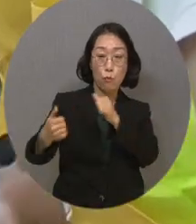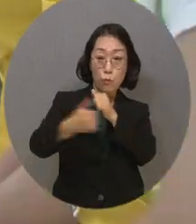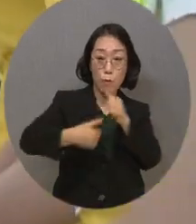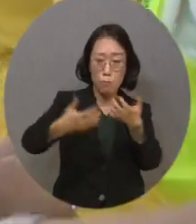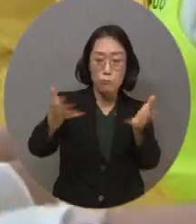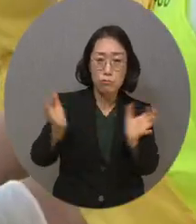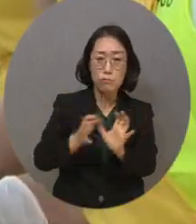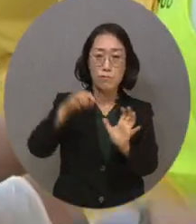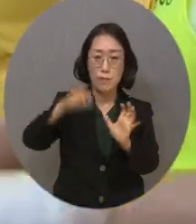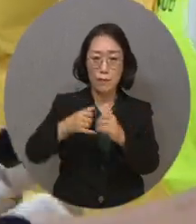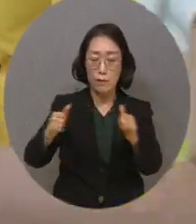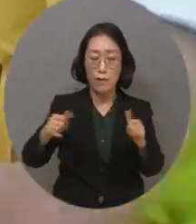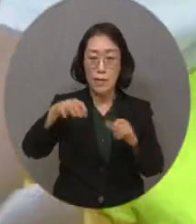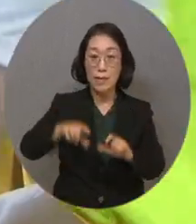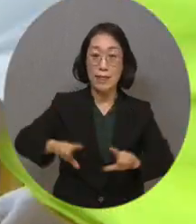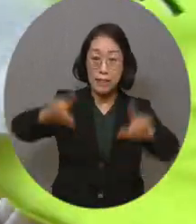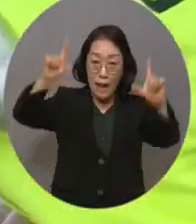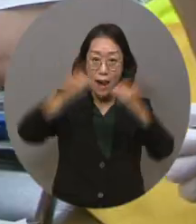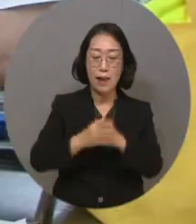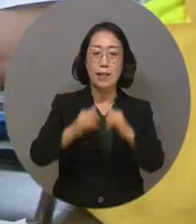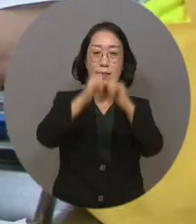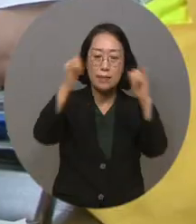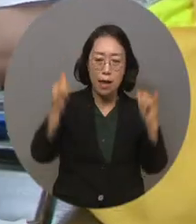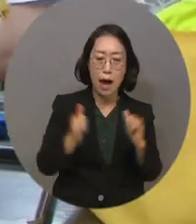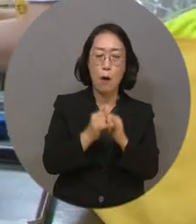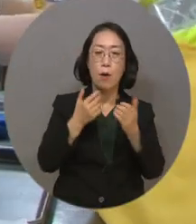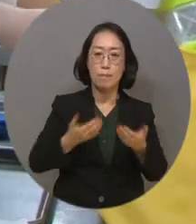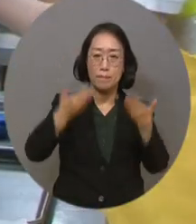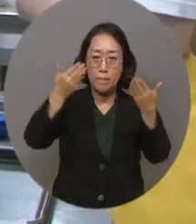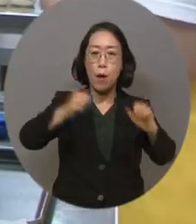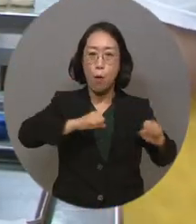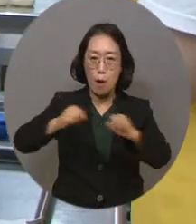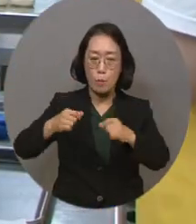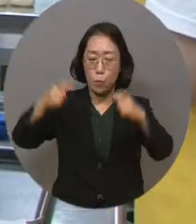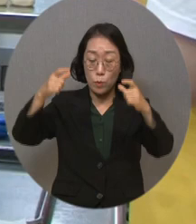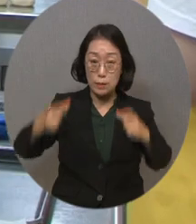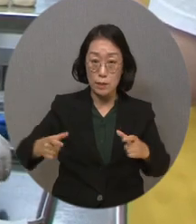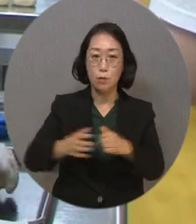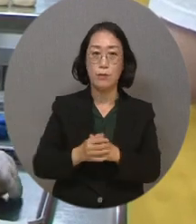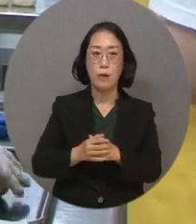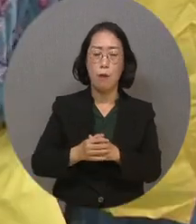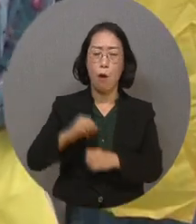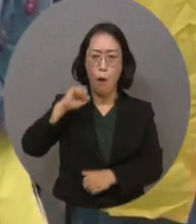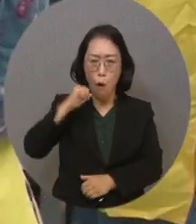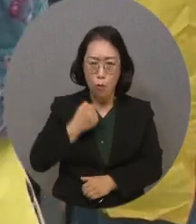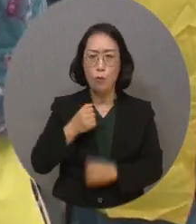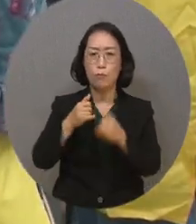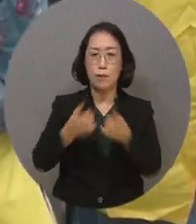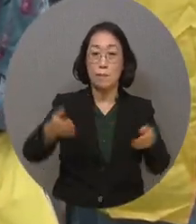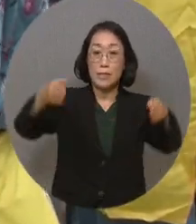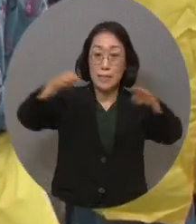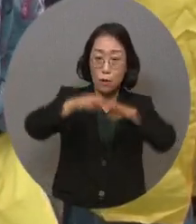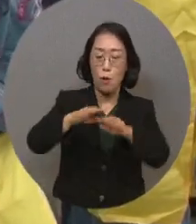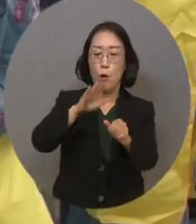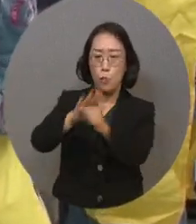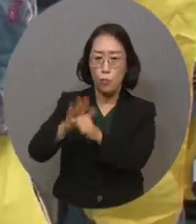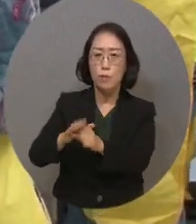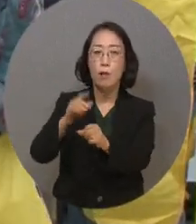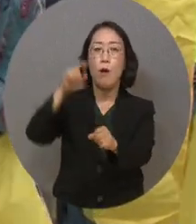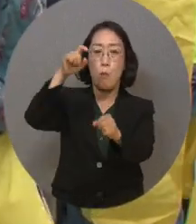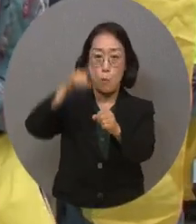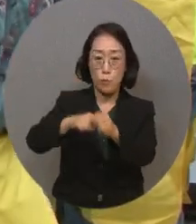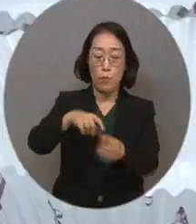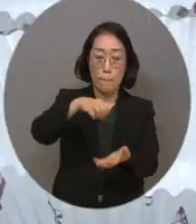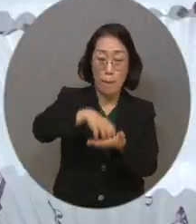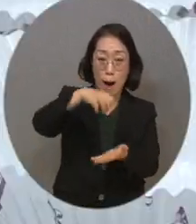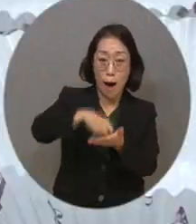협의회는 본 행사에서 사회공헌 활동을 통한 지역사회 부르시설 이웃 돌봄이라는 목적을 두고